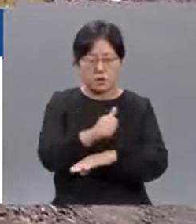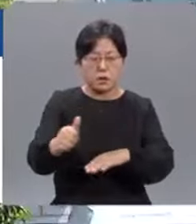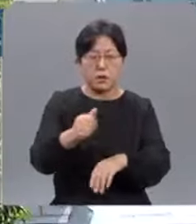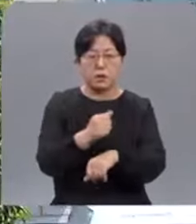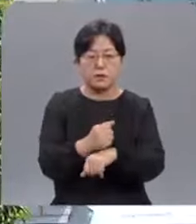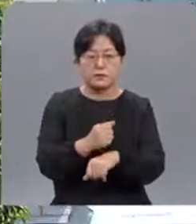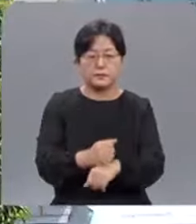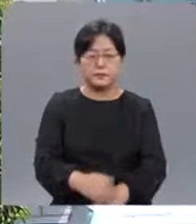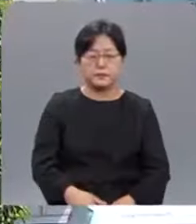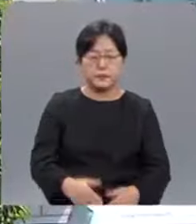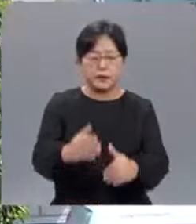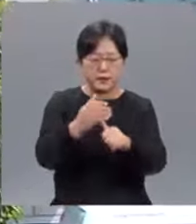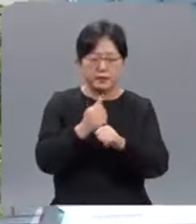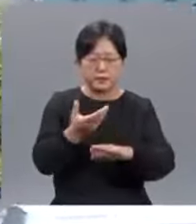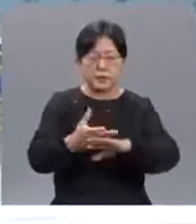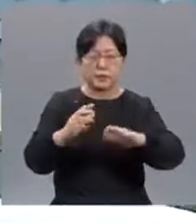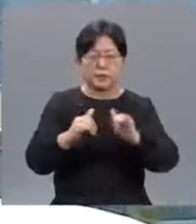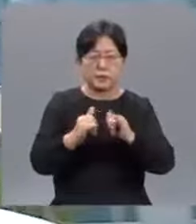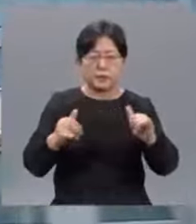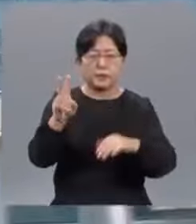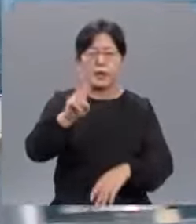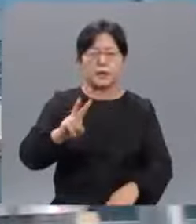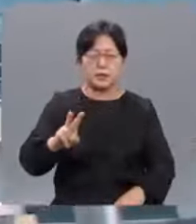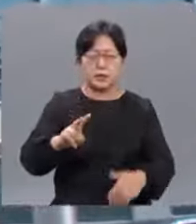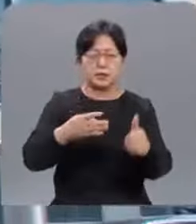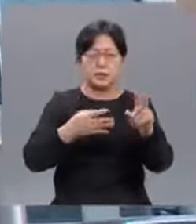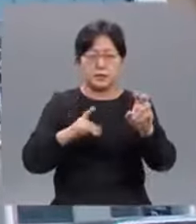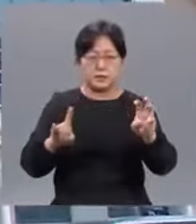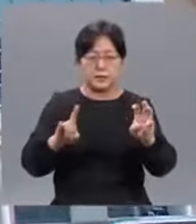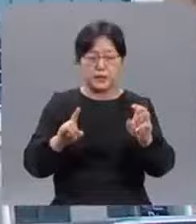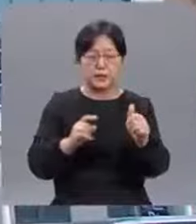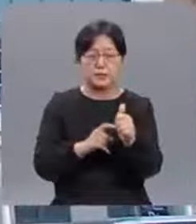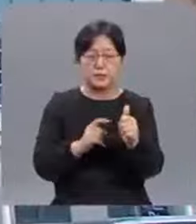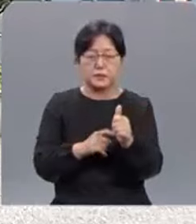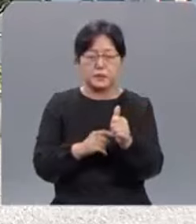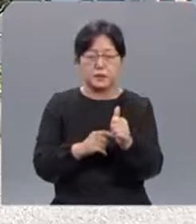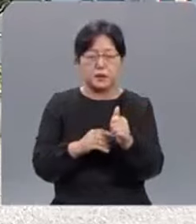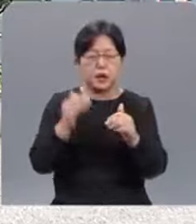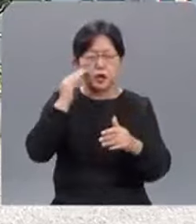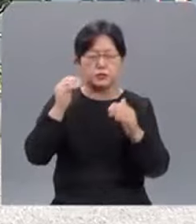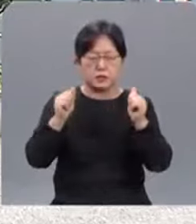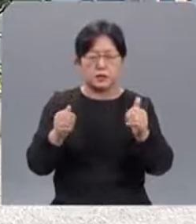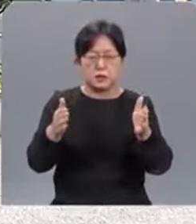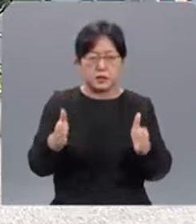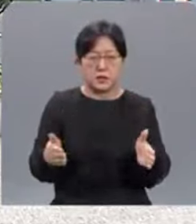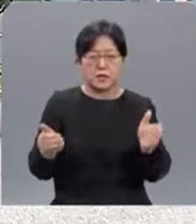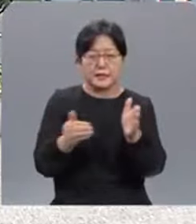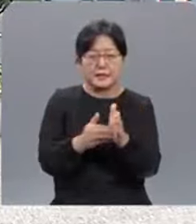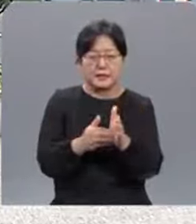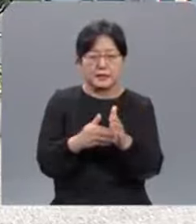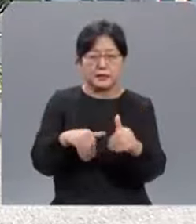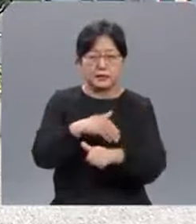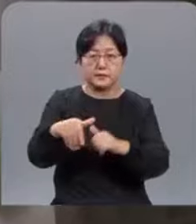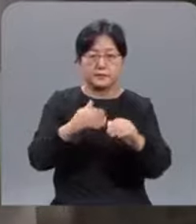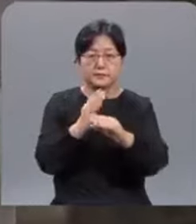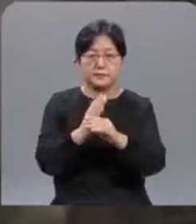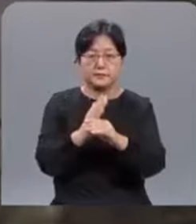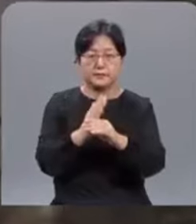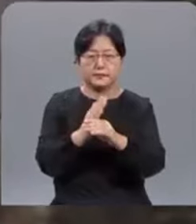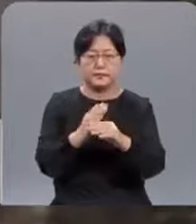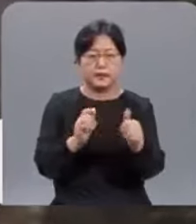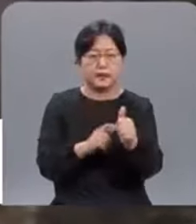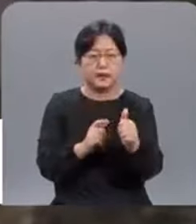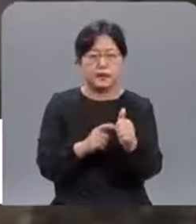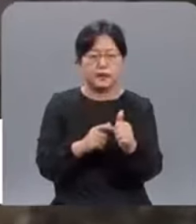하면서 붙잡힌 외국인은 베트남국적 30대 남성 국내 체류 기관이 만료된 상태였습니다이